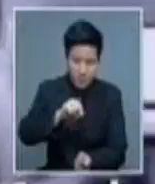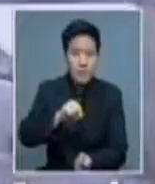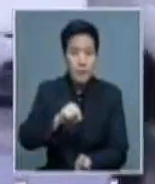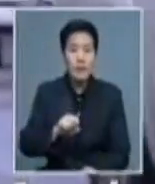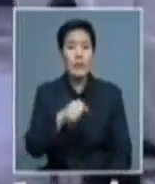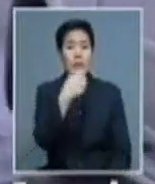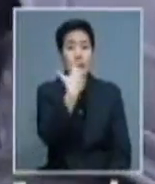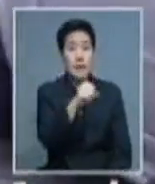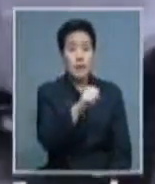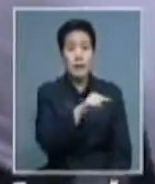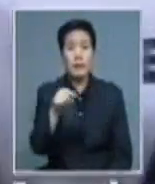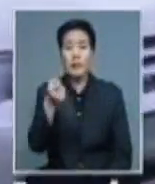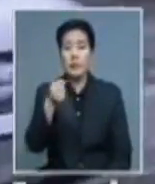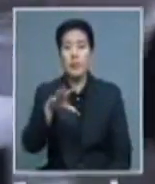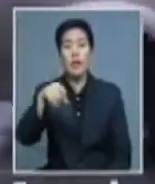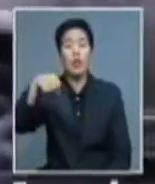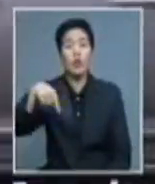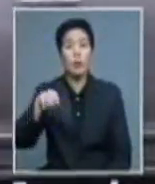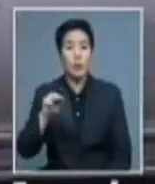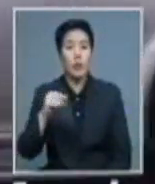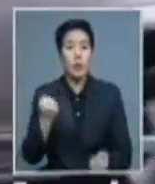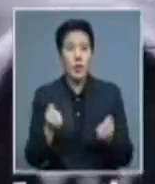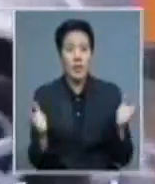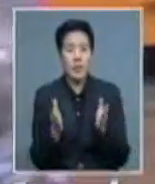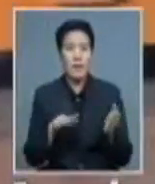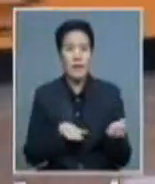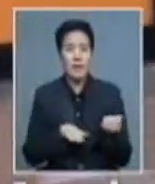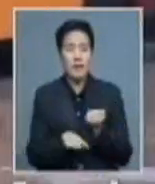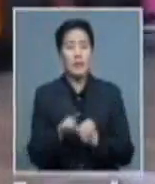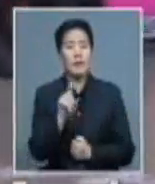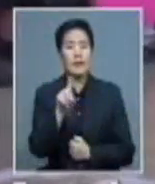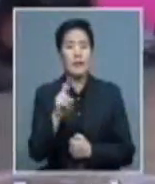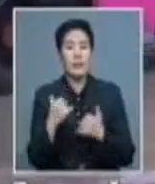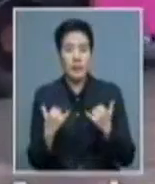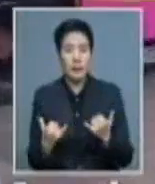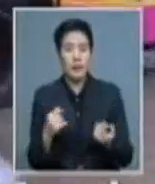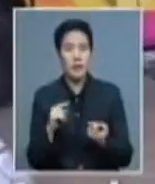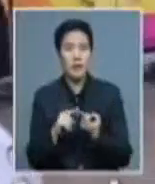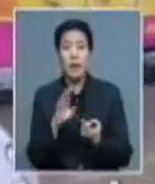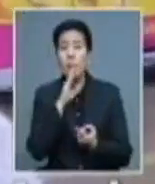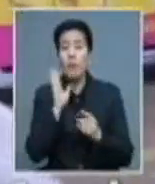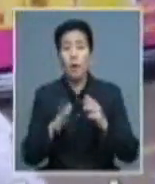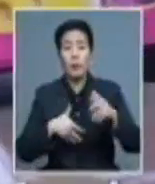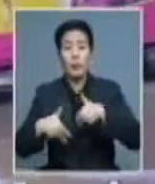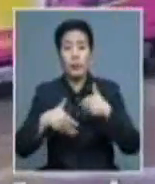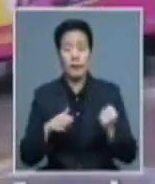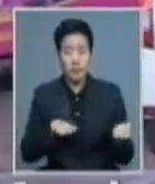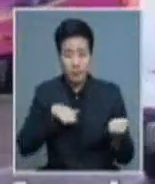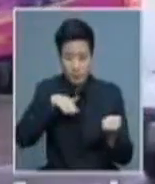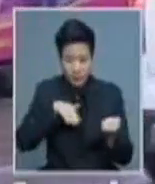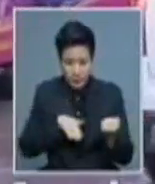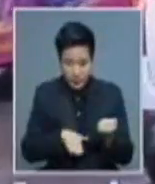มาณ 10-15 เซนติเมตรซึ่งในบางจุดเนี่ยค่ะรถเล็กไม่สามารถที่จะสัญจรผ่านมาได้นะคะหากประชาชนที่ลงมาดับเบิลเลน